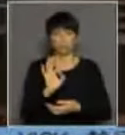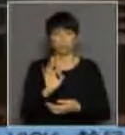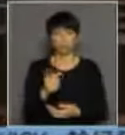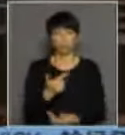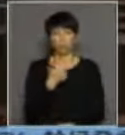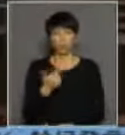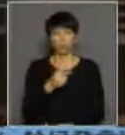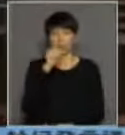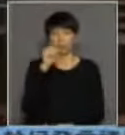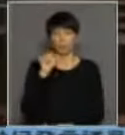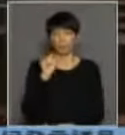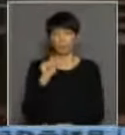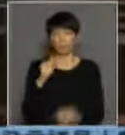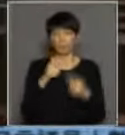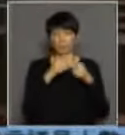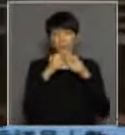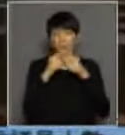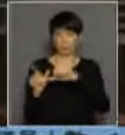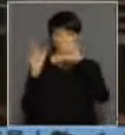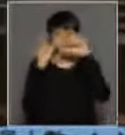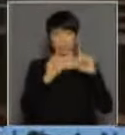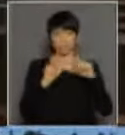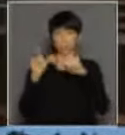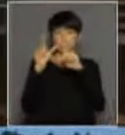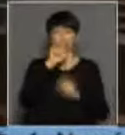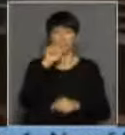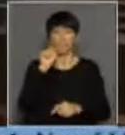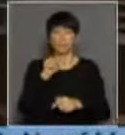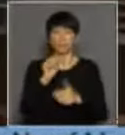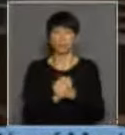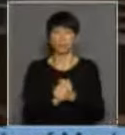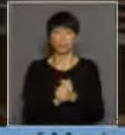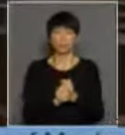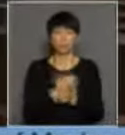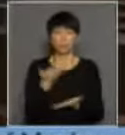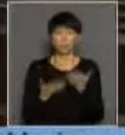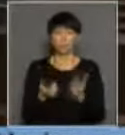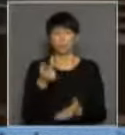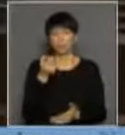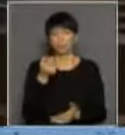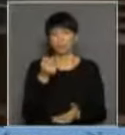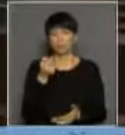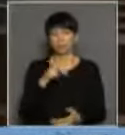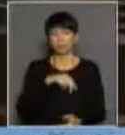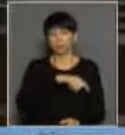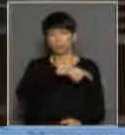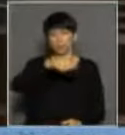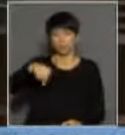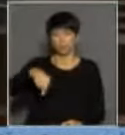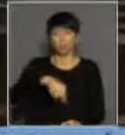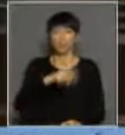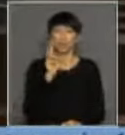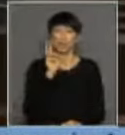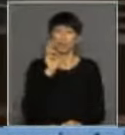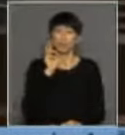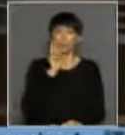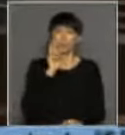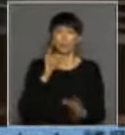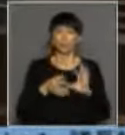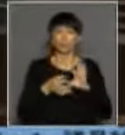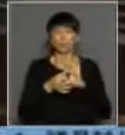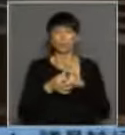都是一些民生的議題。咁嘅情況之下，除了比較少部分的範圍，例如話一啲嘅聯繫匯率